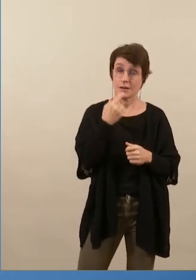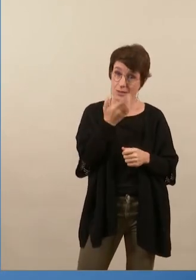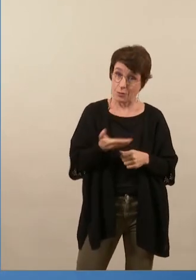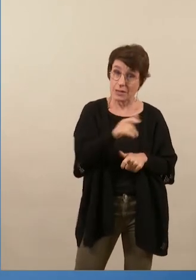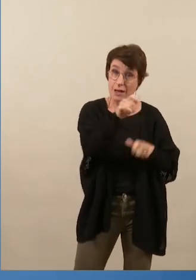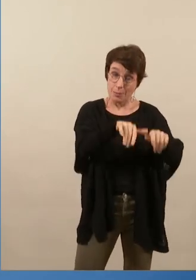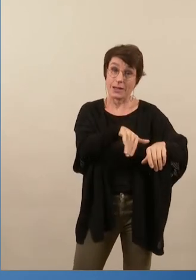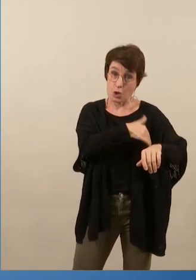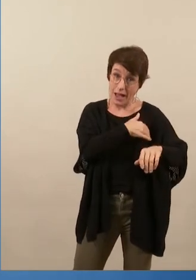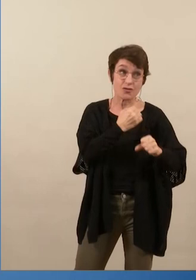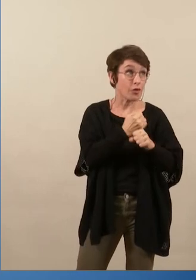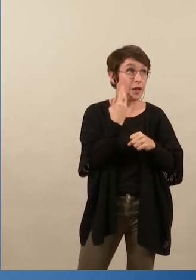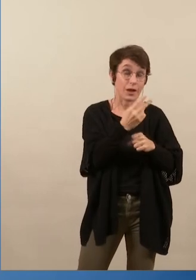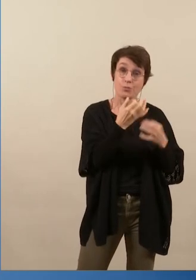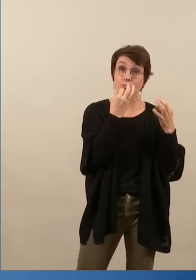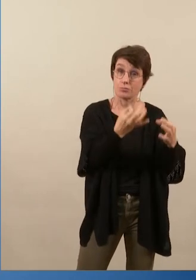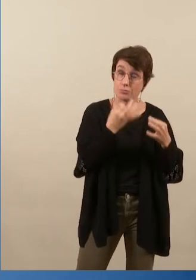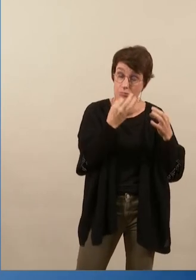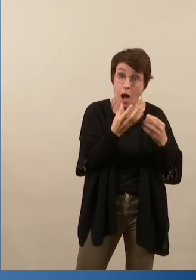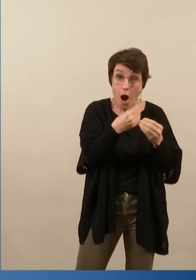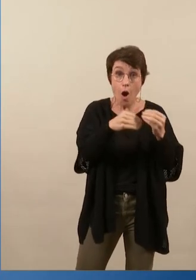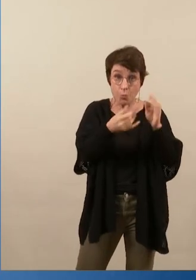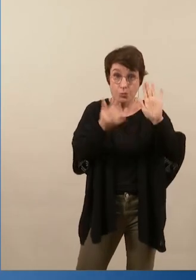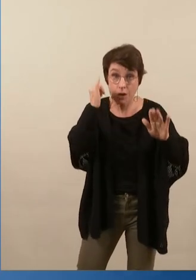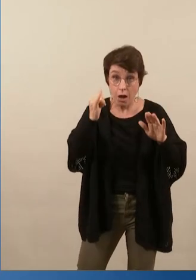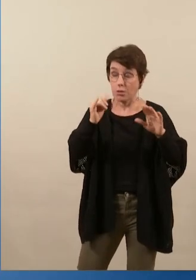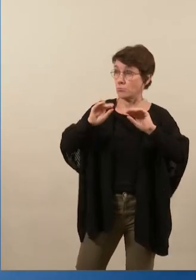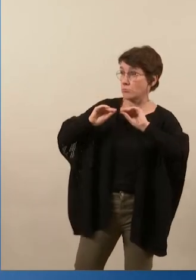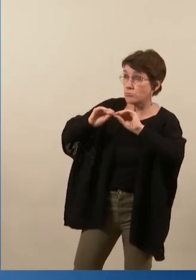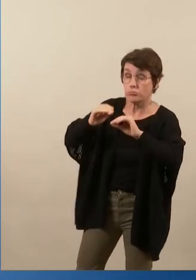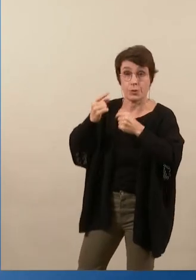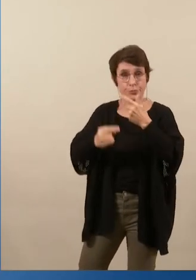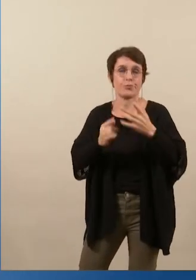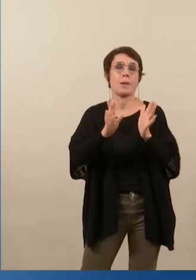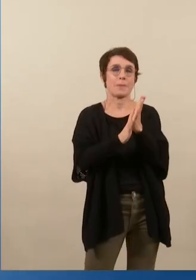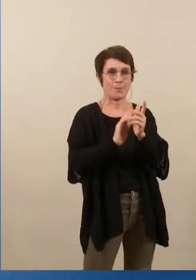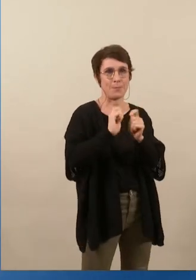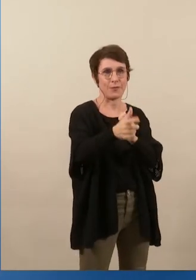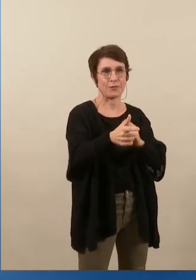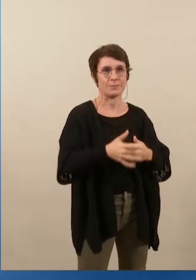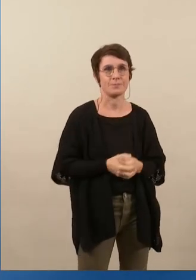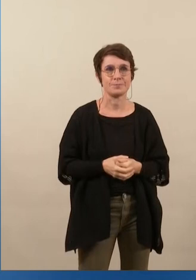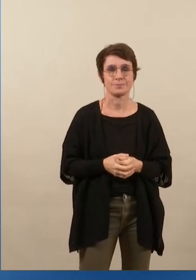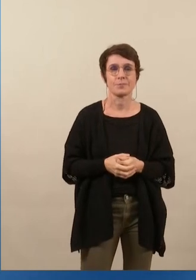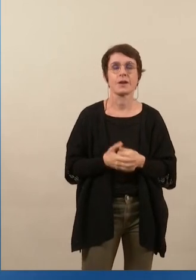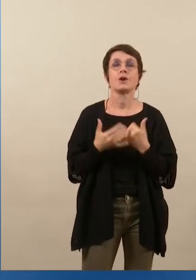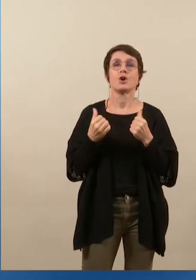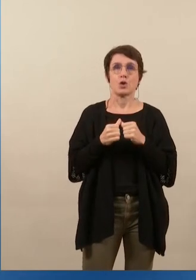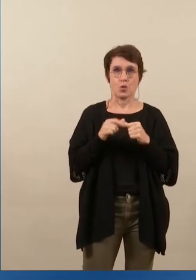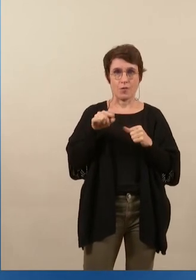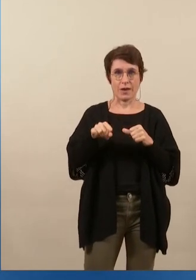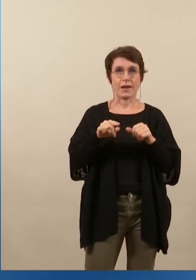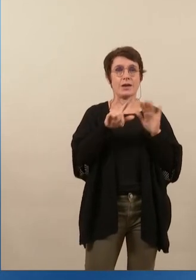en charge en plus de leur mission principale dans le quotidien des services nous allons renforcer les équipes par des recrutements opérationnels sur les